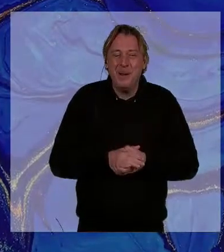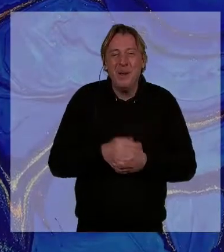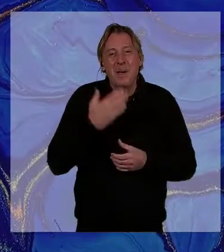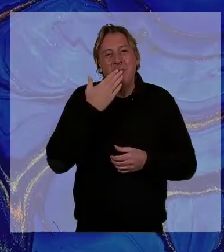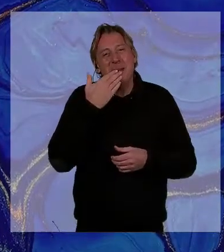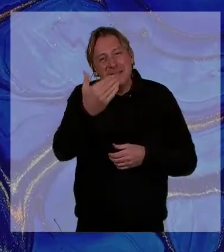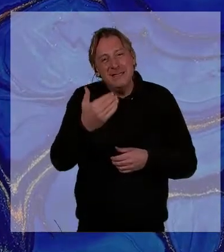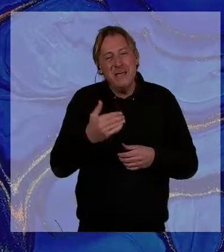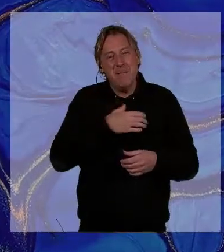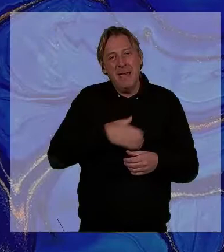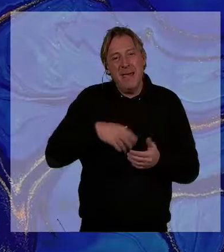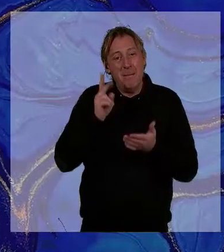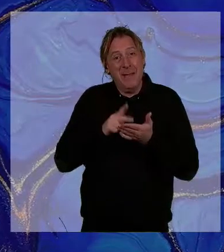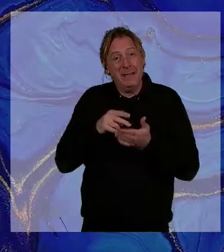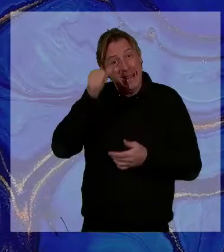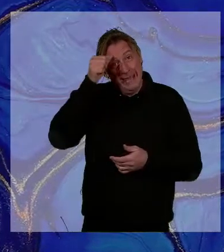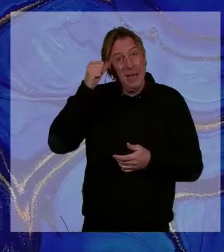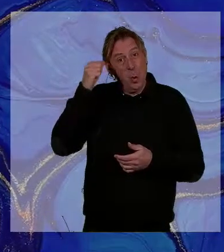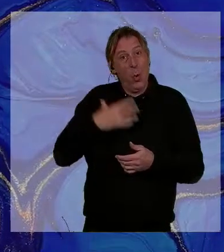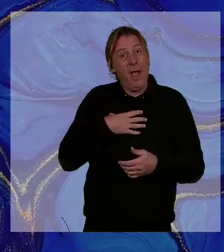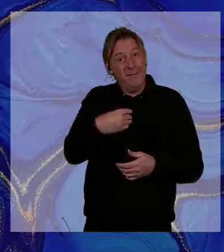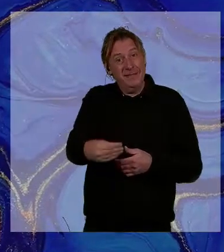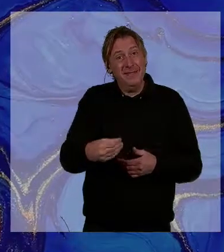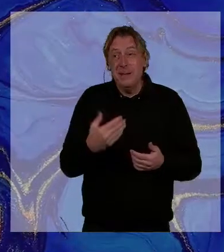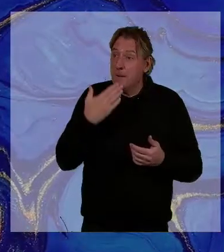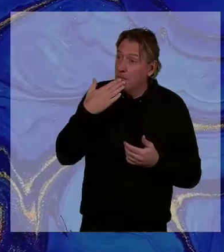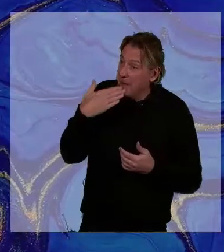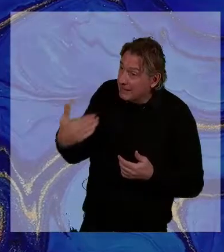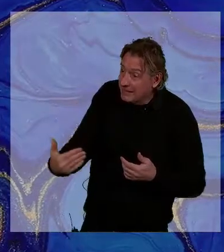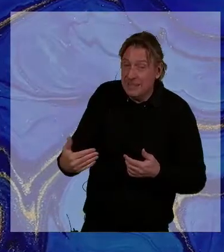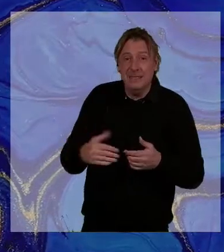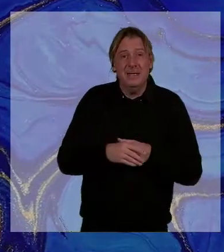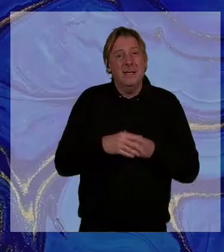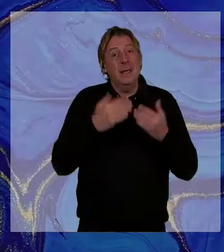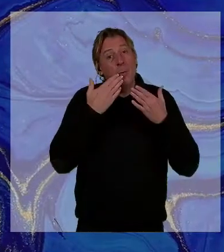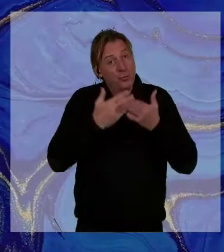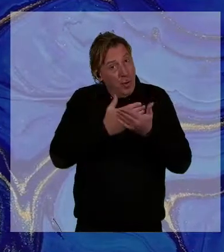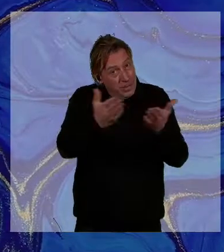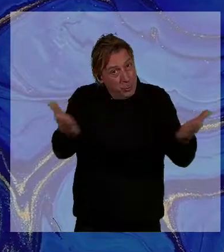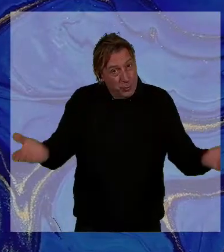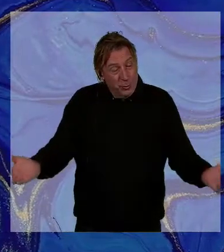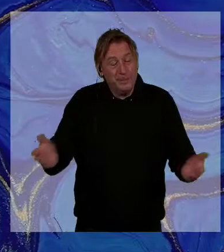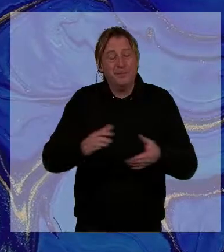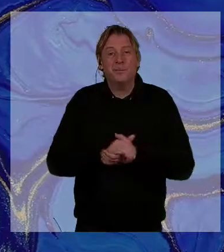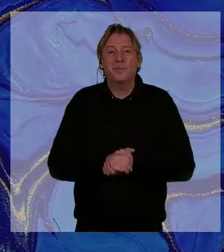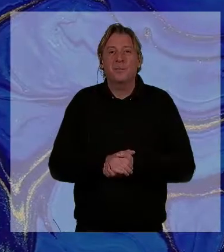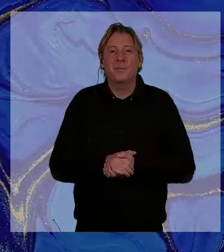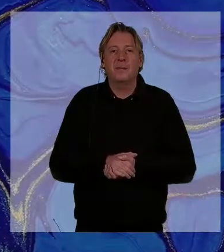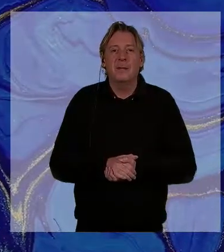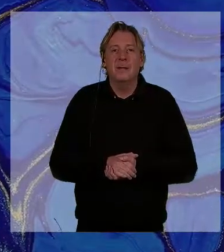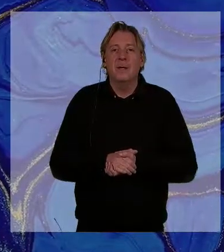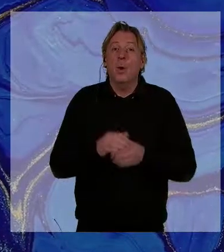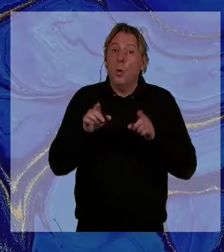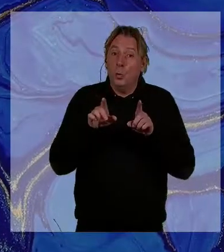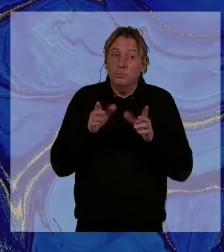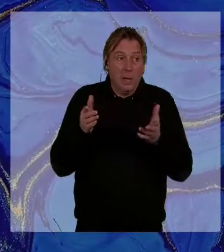Hidalgo, pour l'invitation et je souhaite le bonjour à tout le monde. Et je remercie également